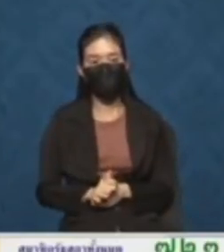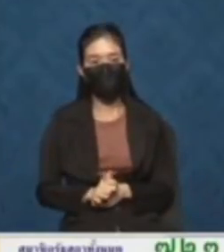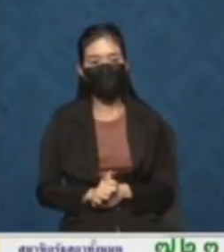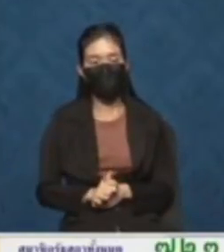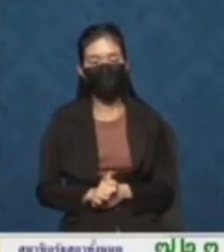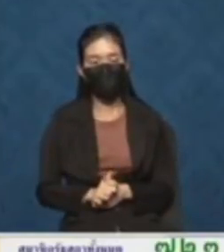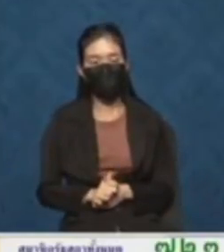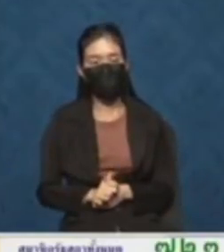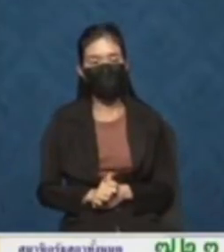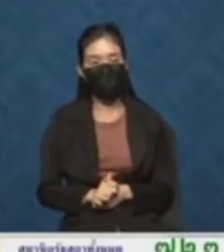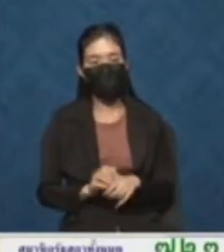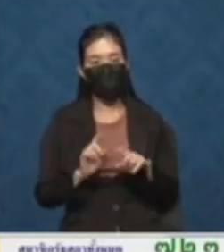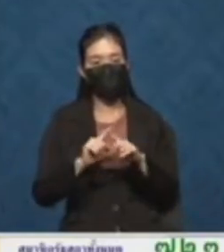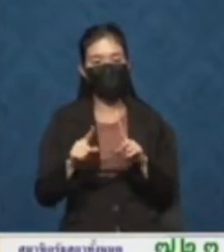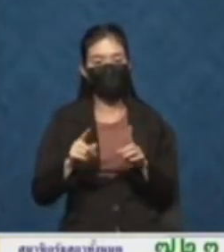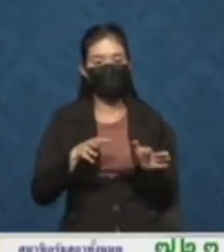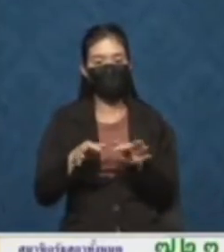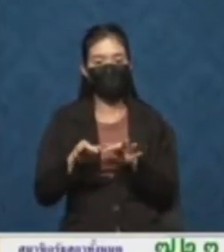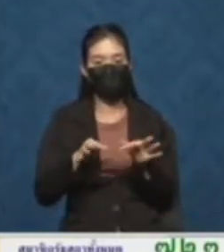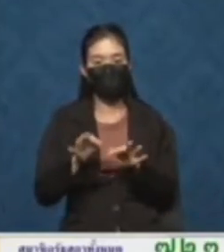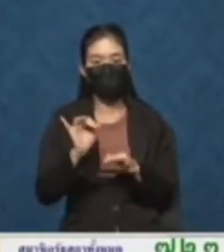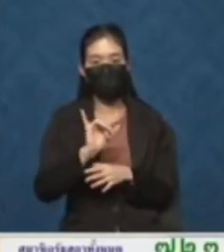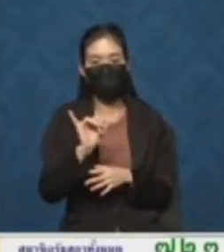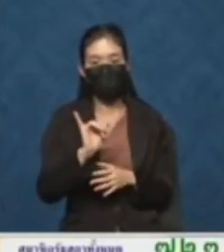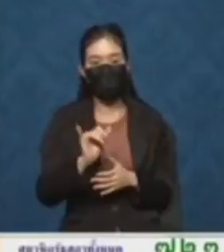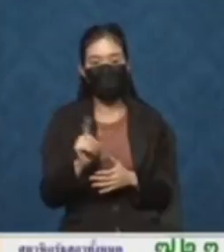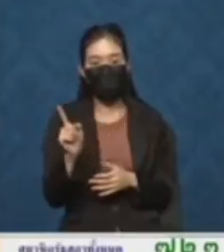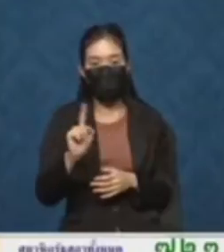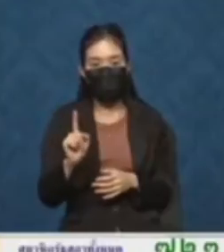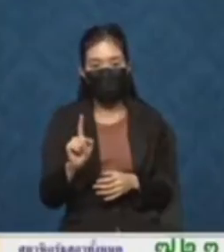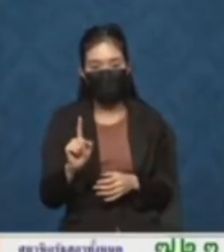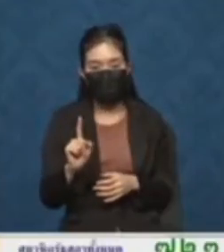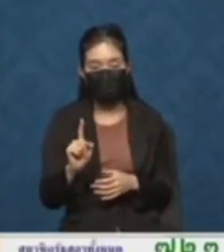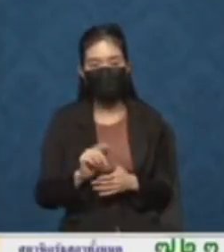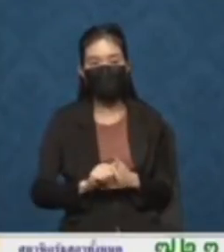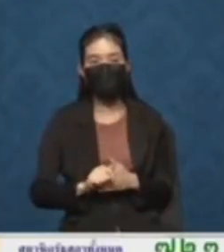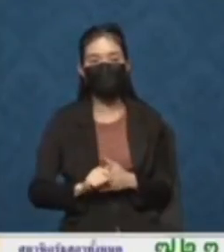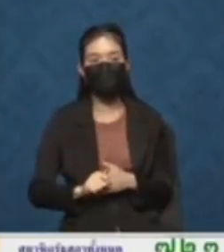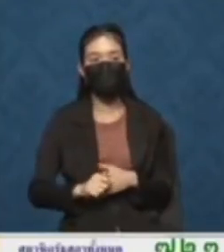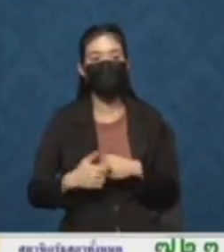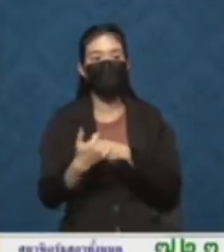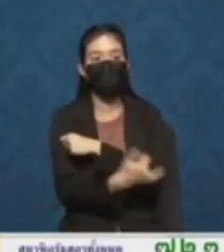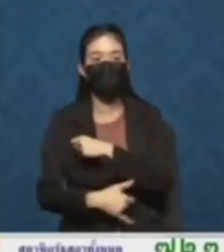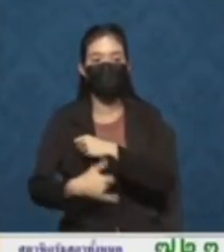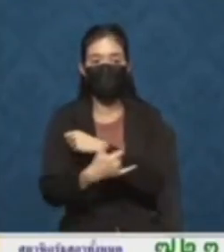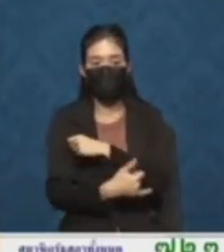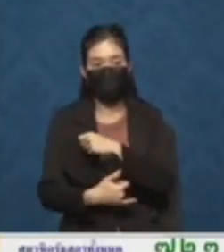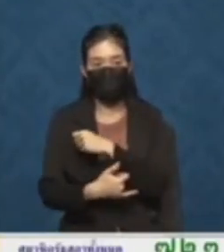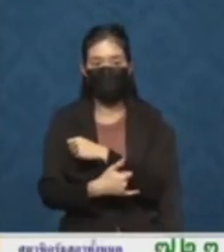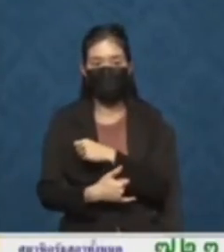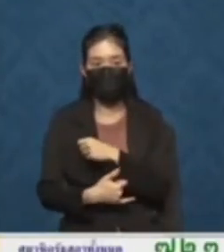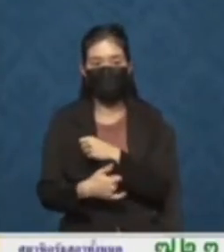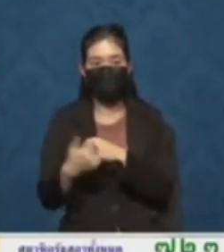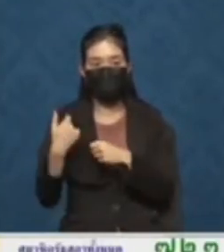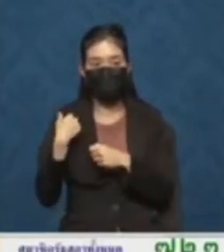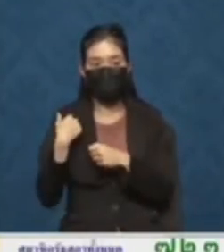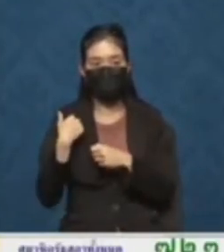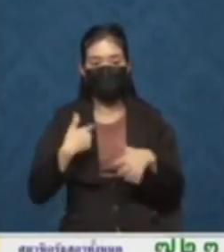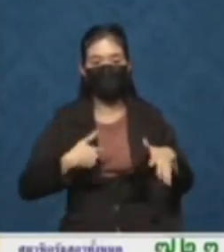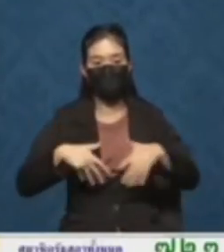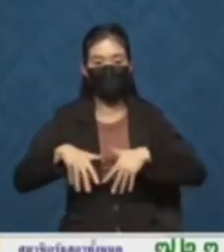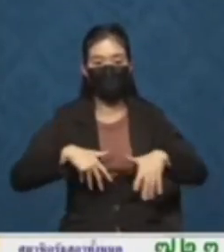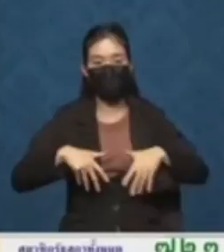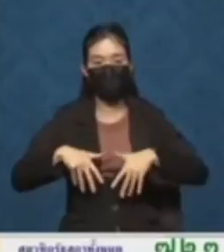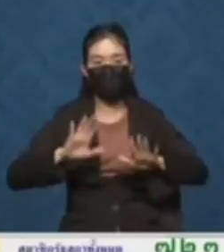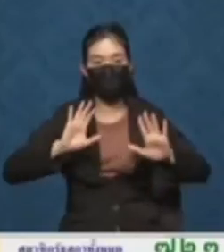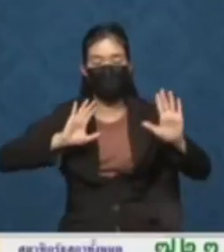ที่ยังไม่ได้แจกแจงก็คือว่าประเทศที่เป็นรัฐเดียวที่เป็นประชาธิปไตยใน